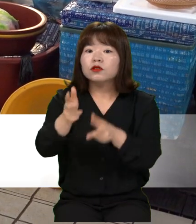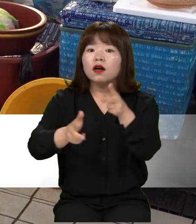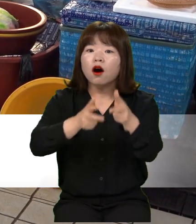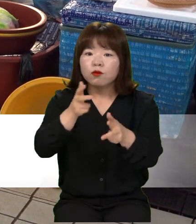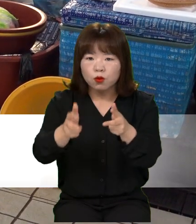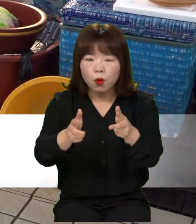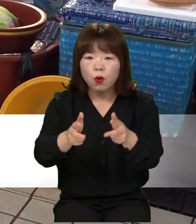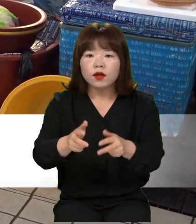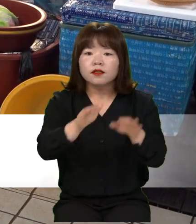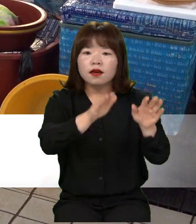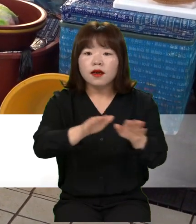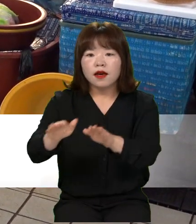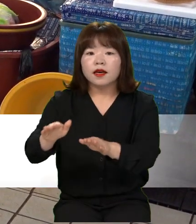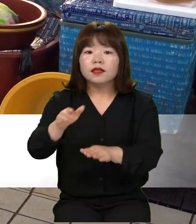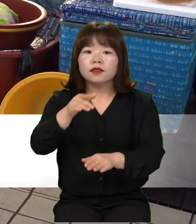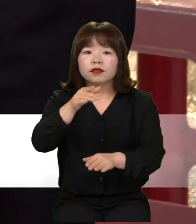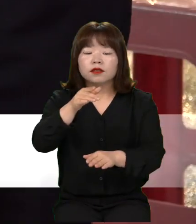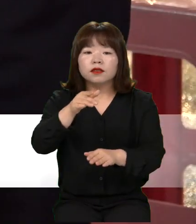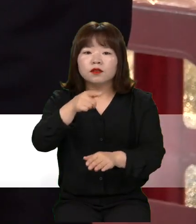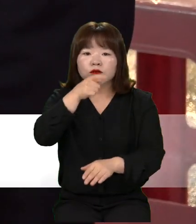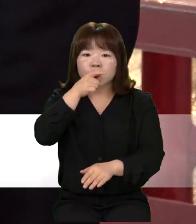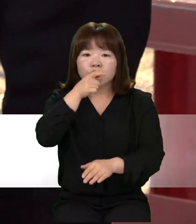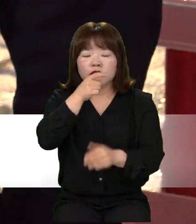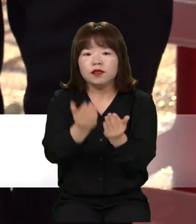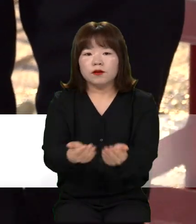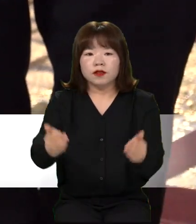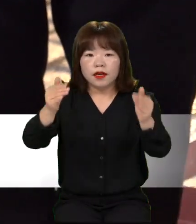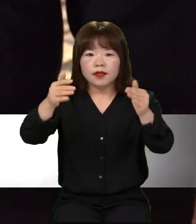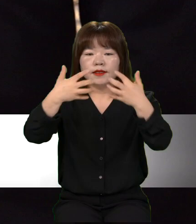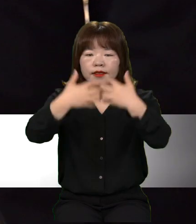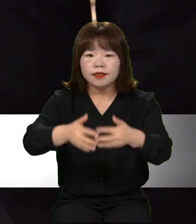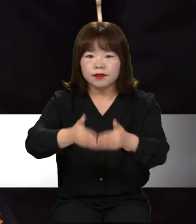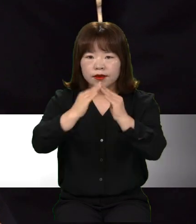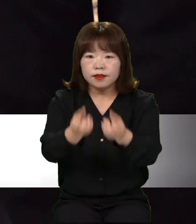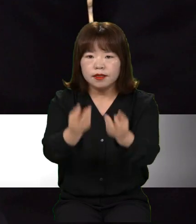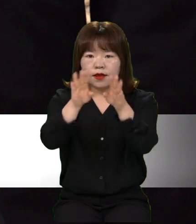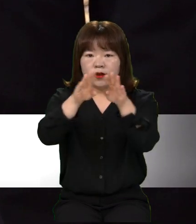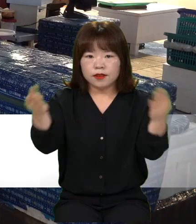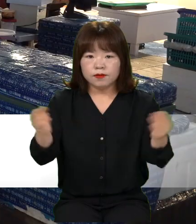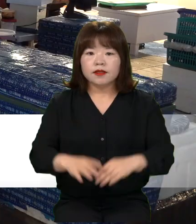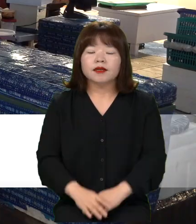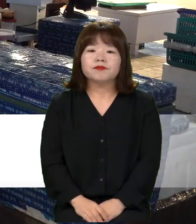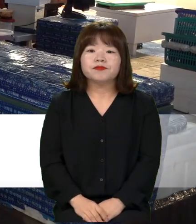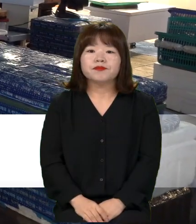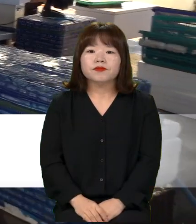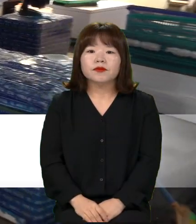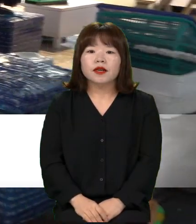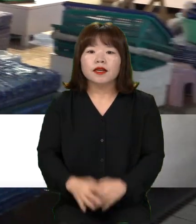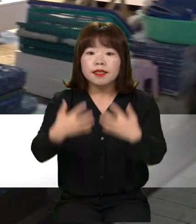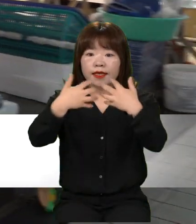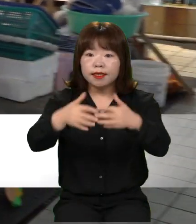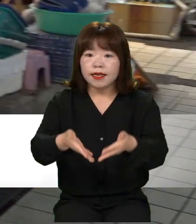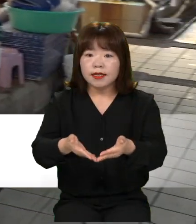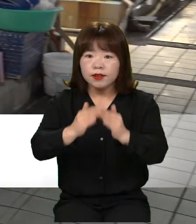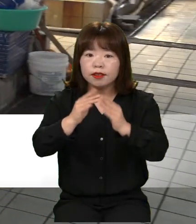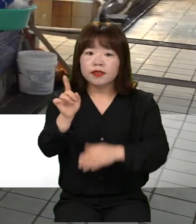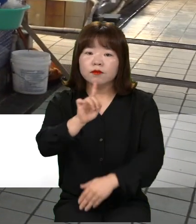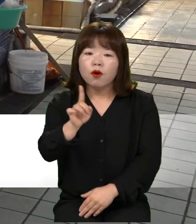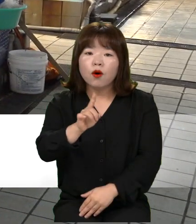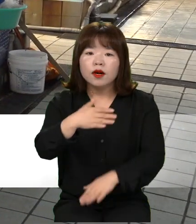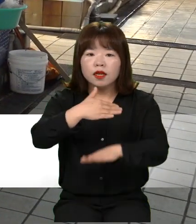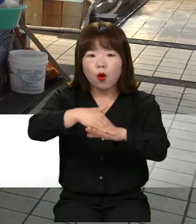개선 사업으로 장옥내 해수탱크 및 급수배관 설치에 따른 통수식을 가졌습니다 이번 해수탱크